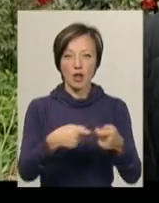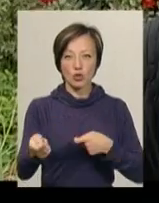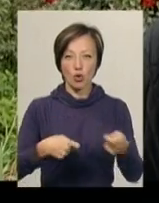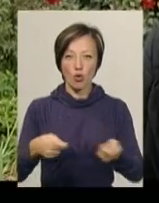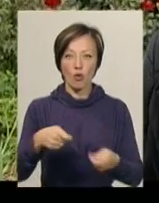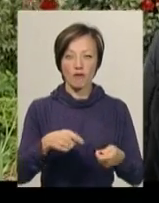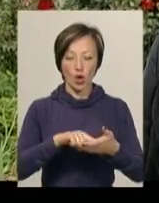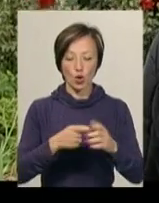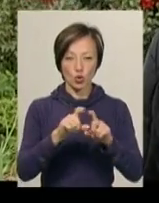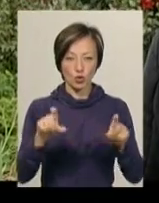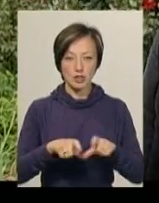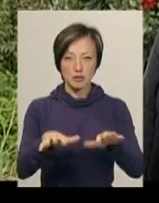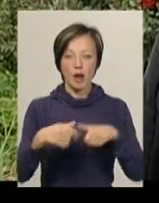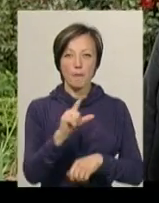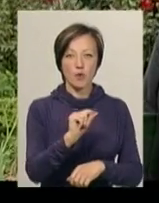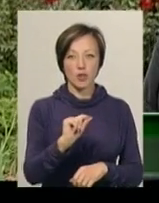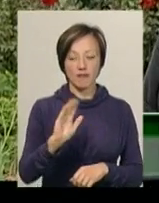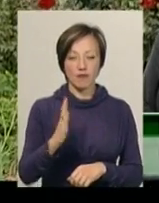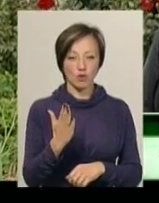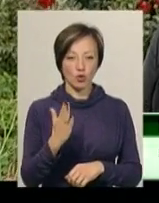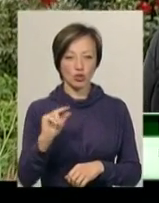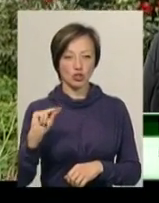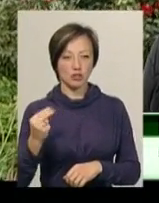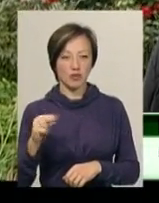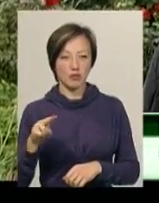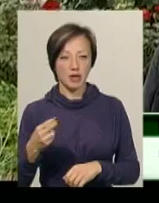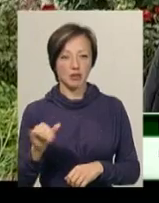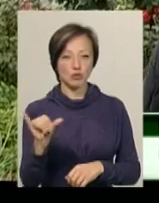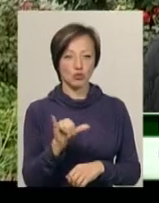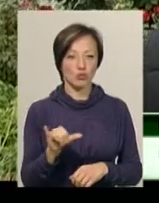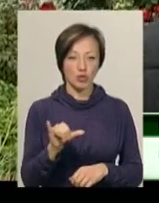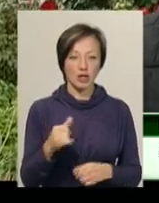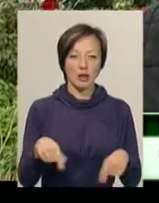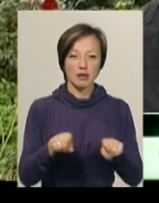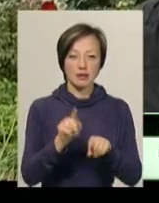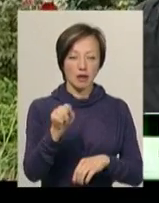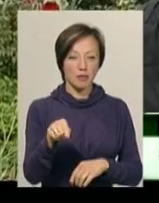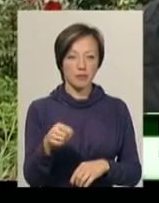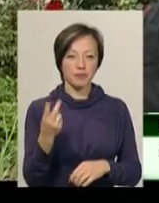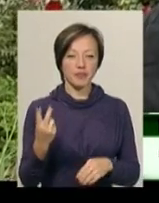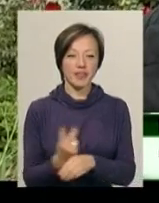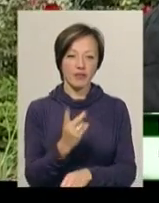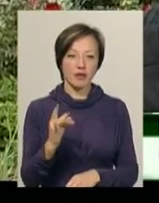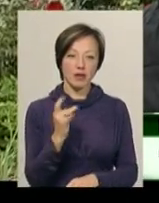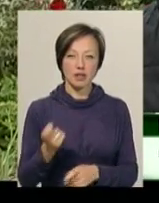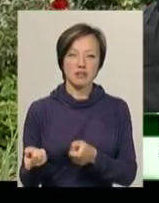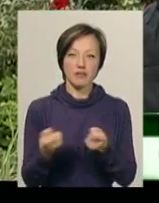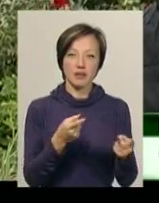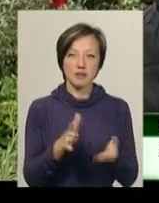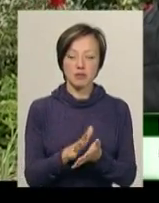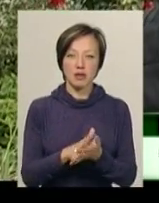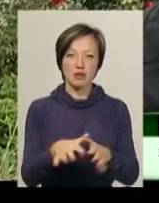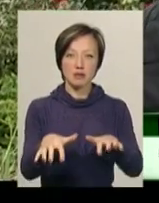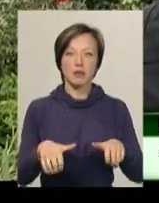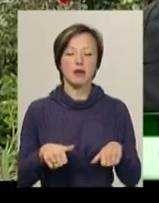його забираємо понеділок, вівторок, четвер, п'ятниця і субота. Там двійний вивіз сміття, тобто